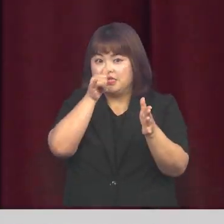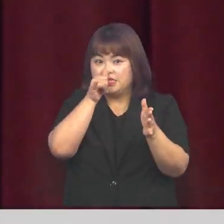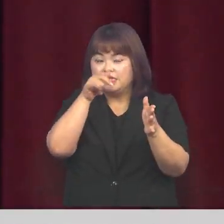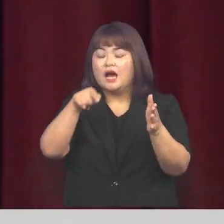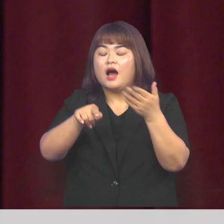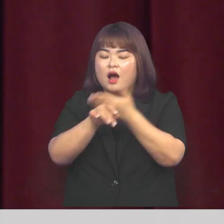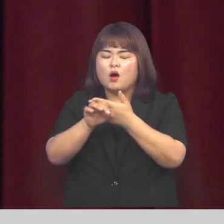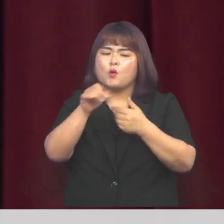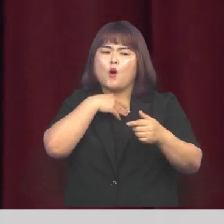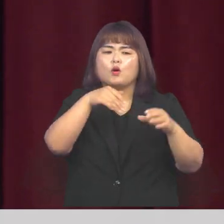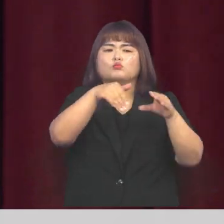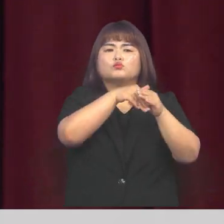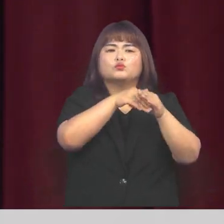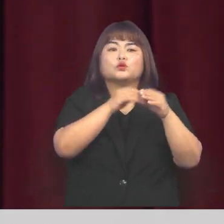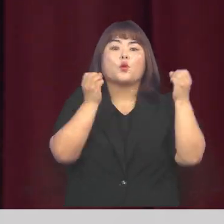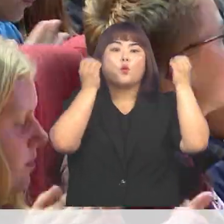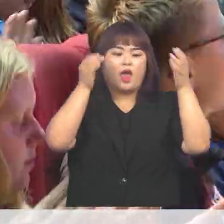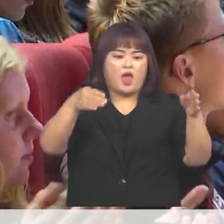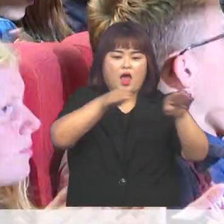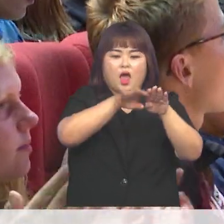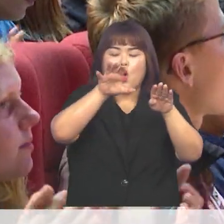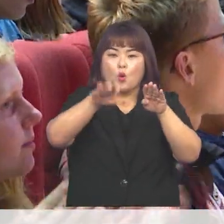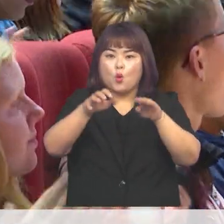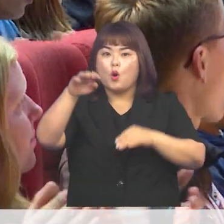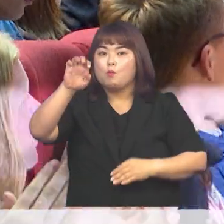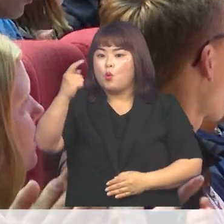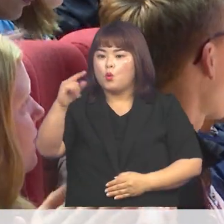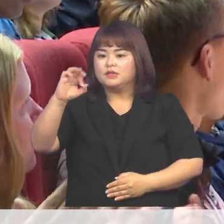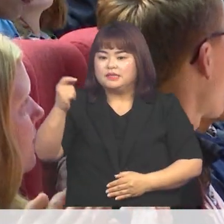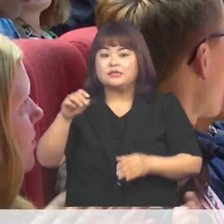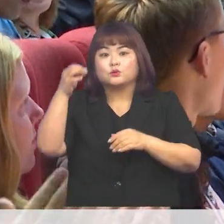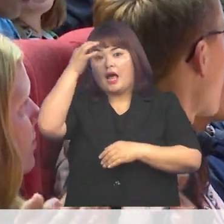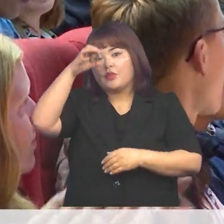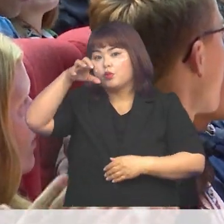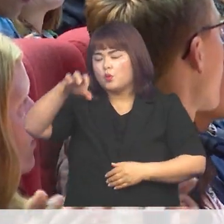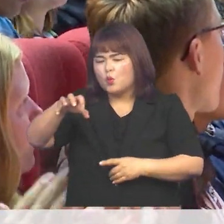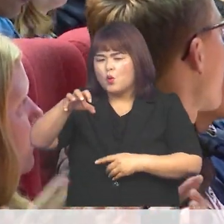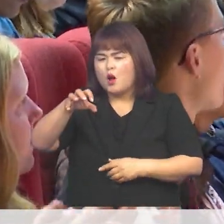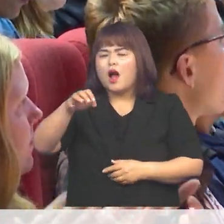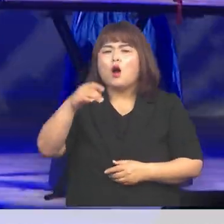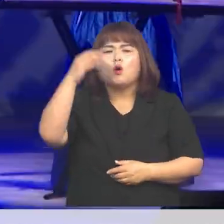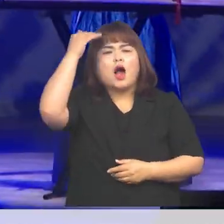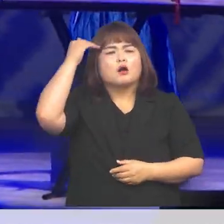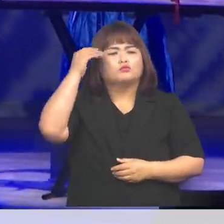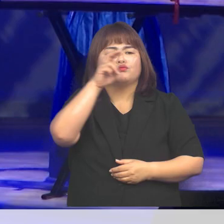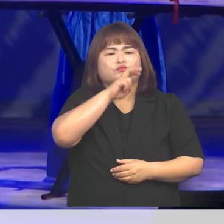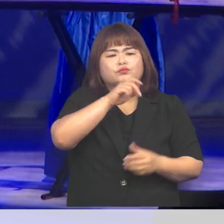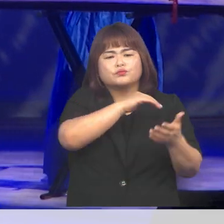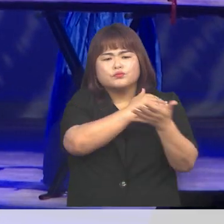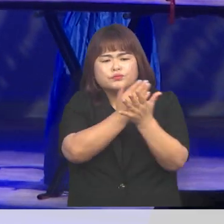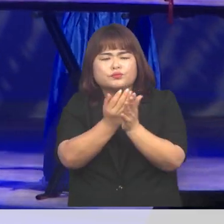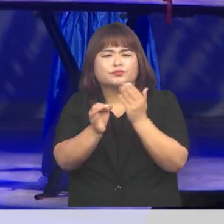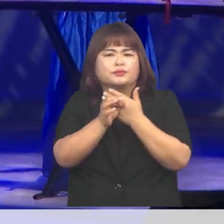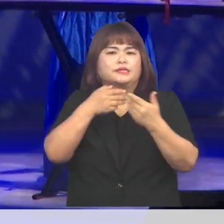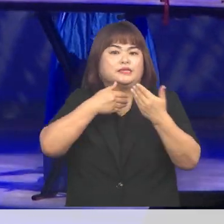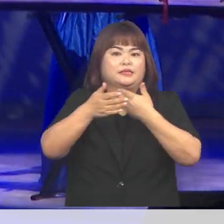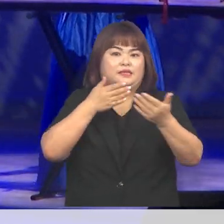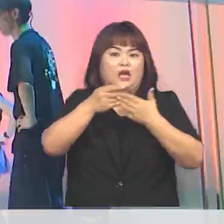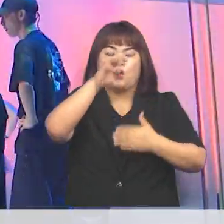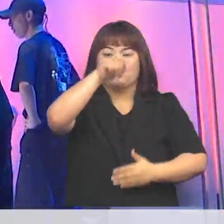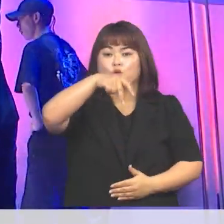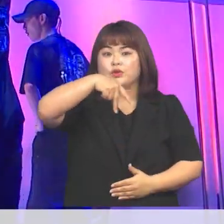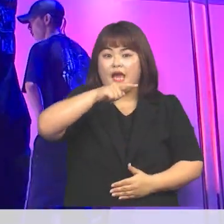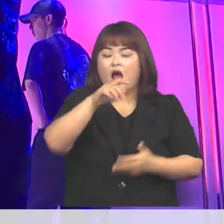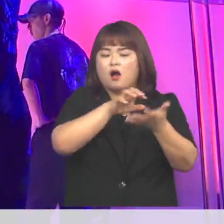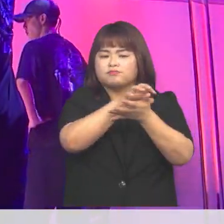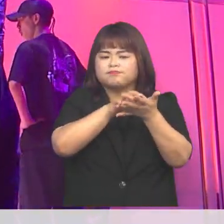대원들은 문예회관과 포온 아트홀에서 판소리와 가야금, 장구의 아름다운 선율을 감상할 수 있는 퓨전 국악,